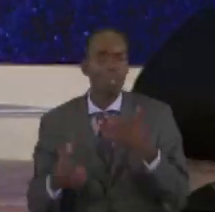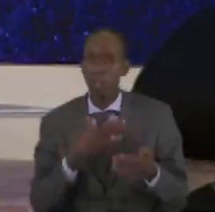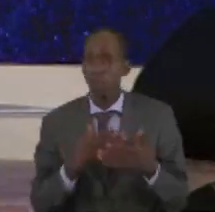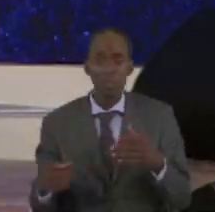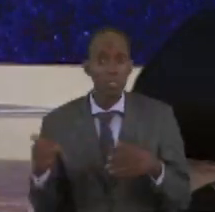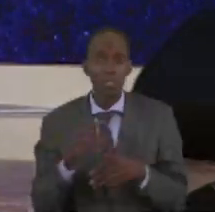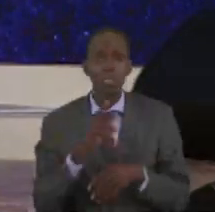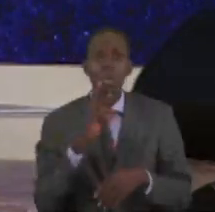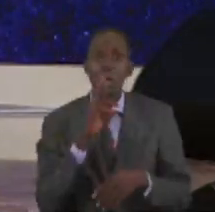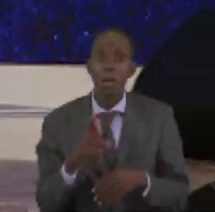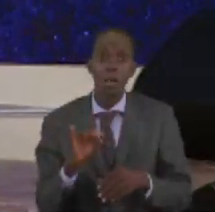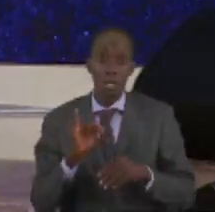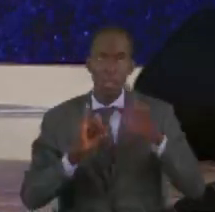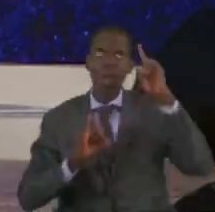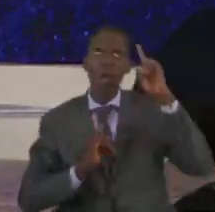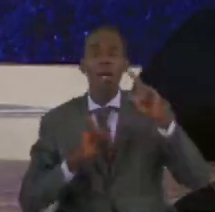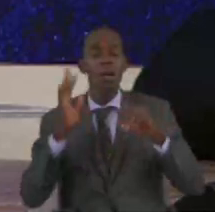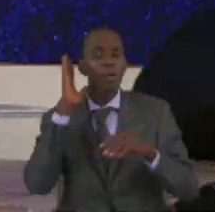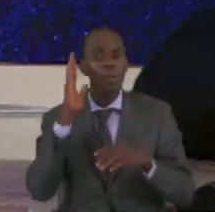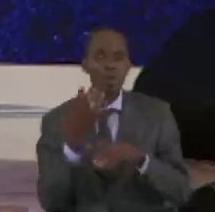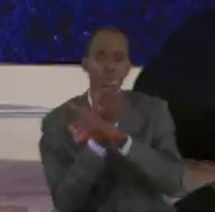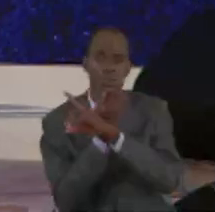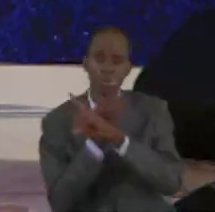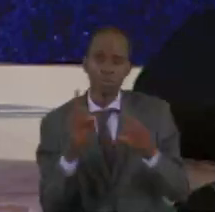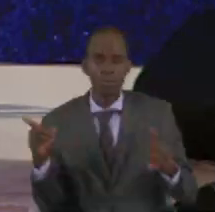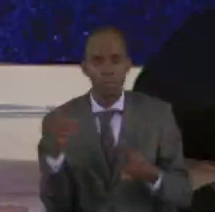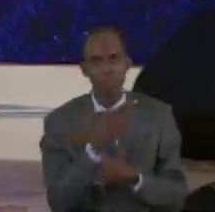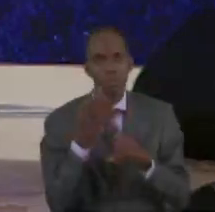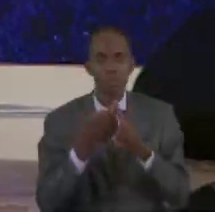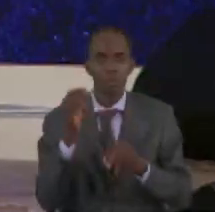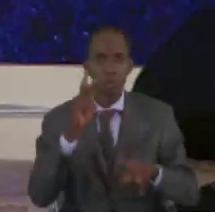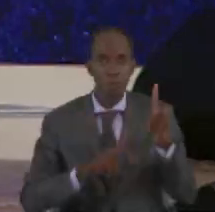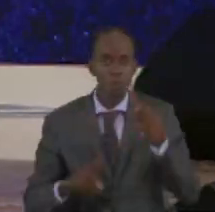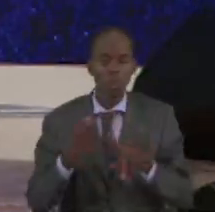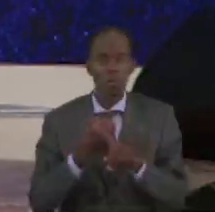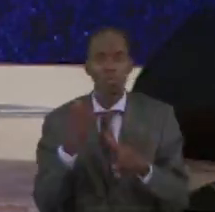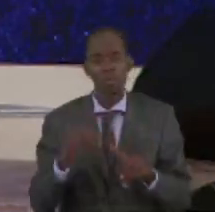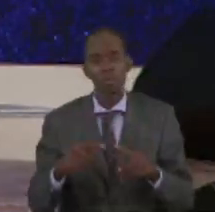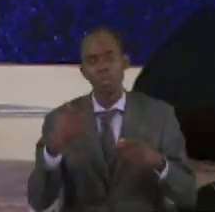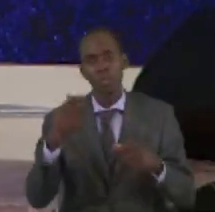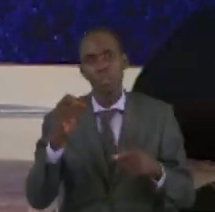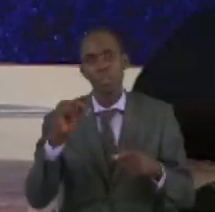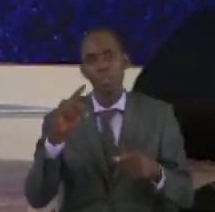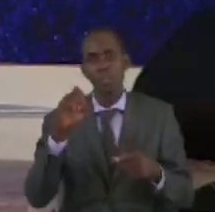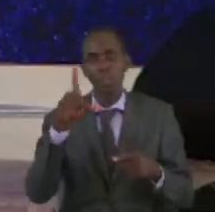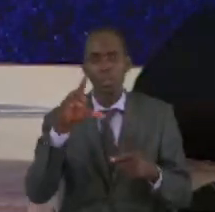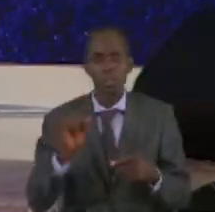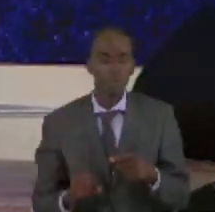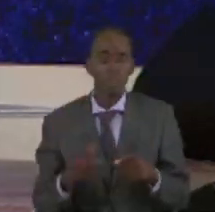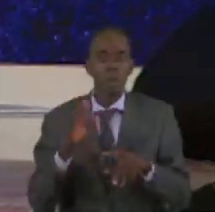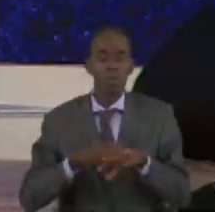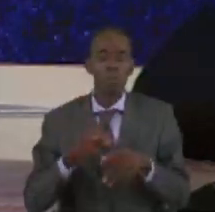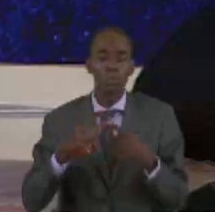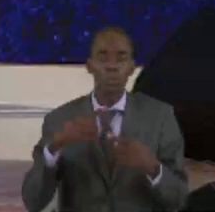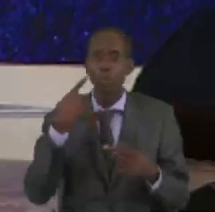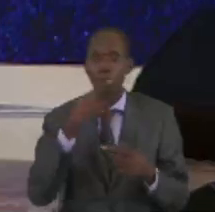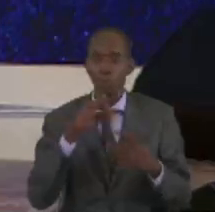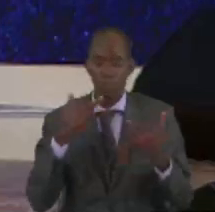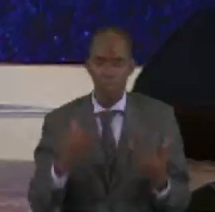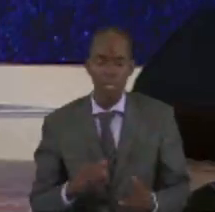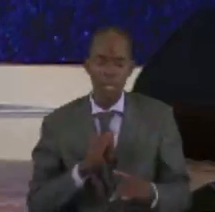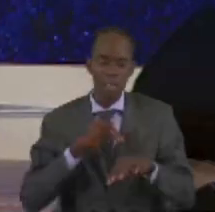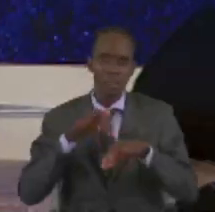une sauterelle, qui qu'il soit. Je t'ai choisi du milieu de ce peuple et du milieu des gens vers qui